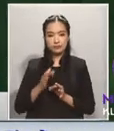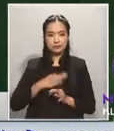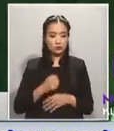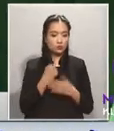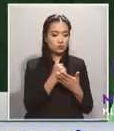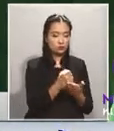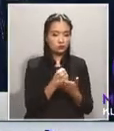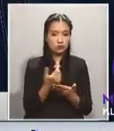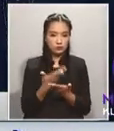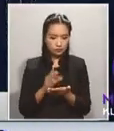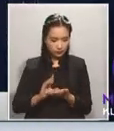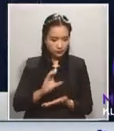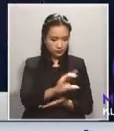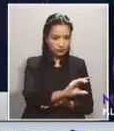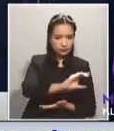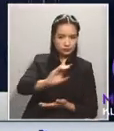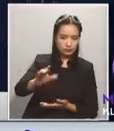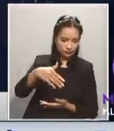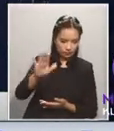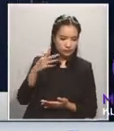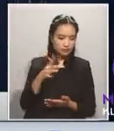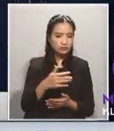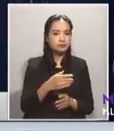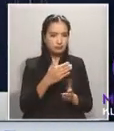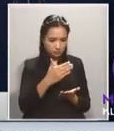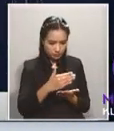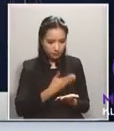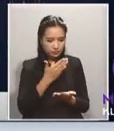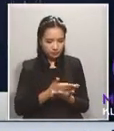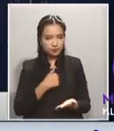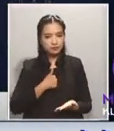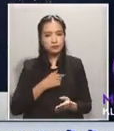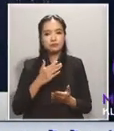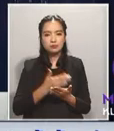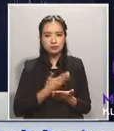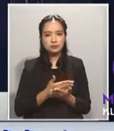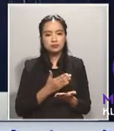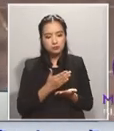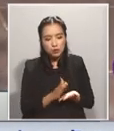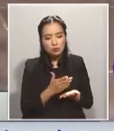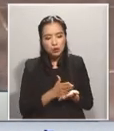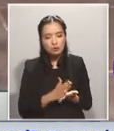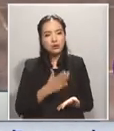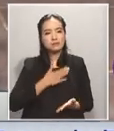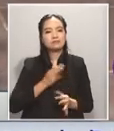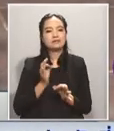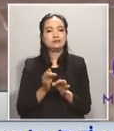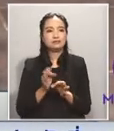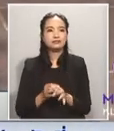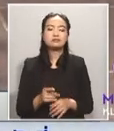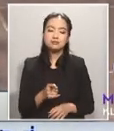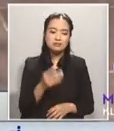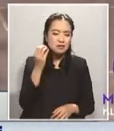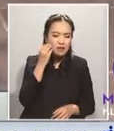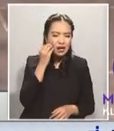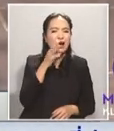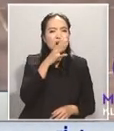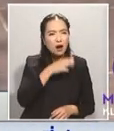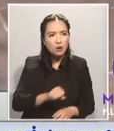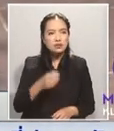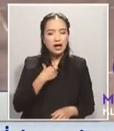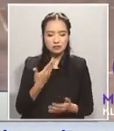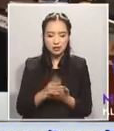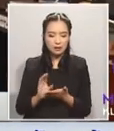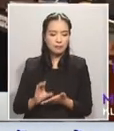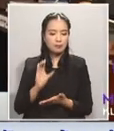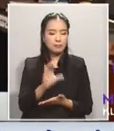นี่ยยังมีปัญหาในเรื่องของที่อยู่อาศัยบ้านแกสู้โซมากแกก็อยากได้เงินไปปรับปรุงบ้านก็